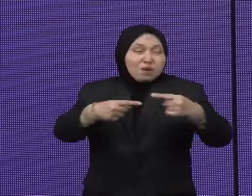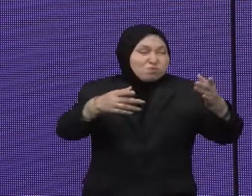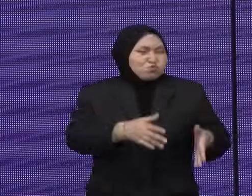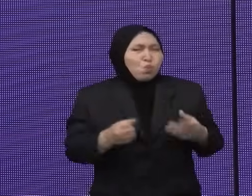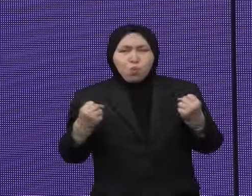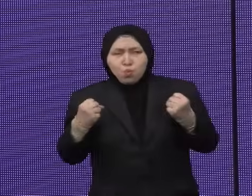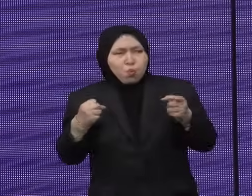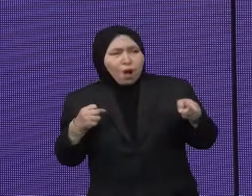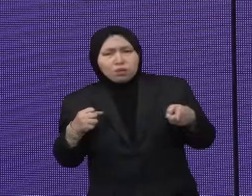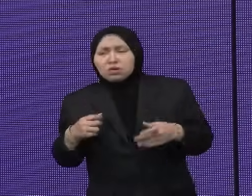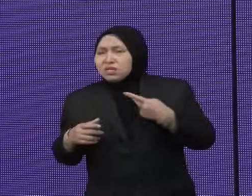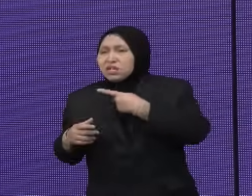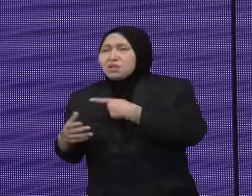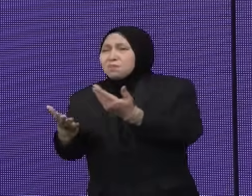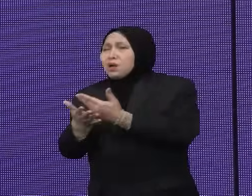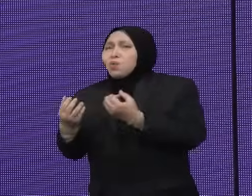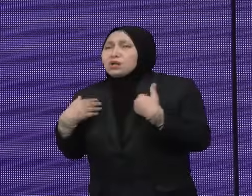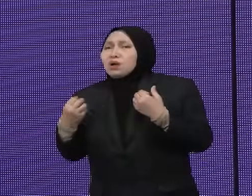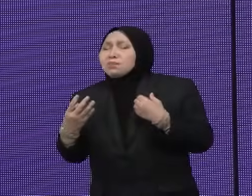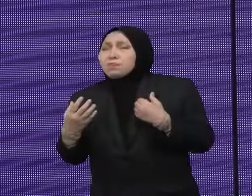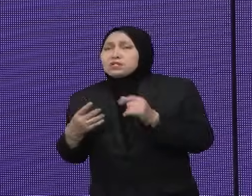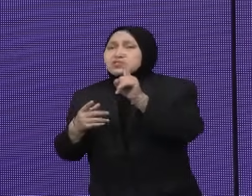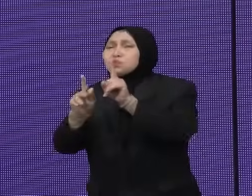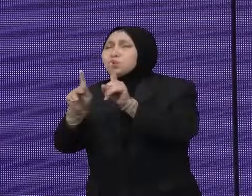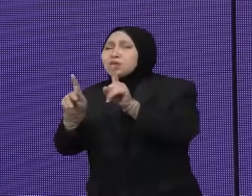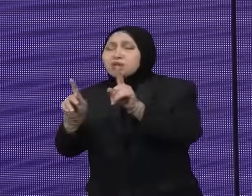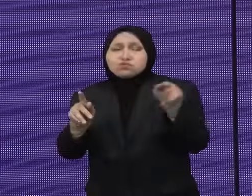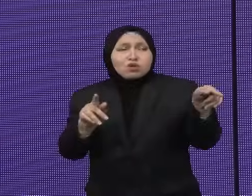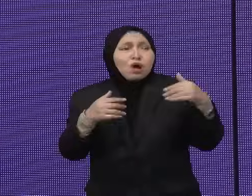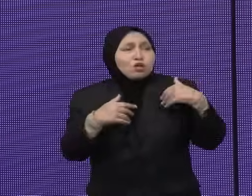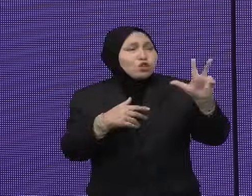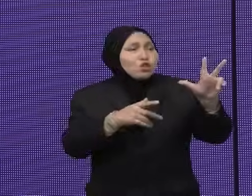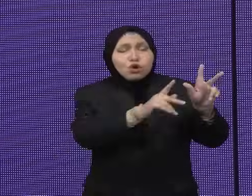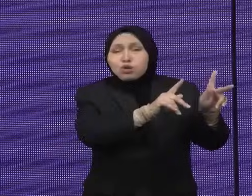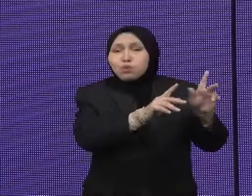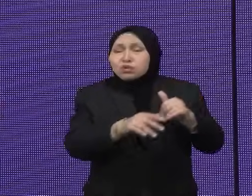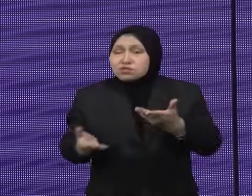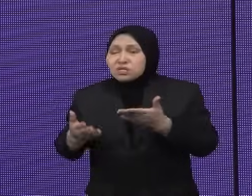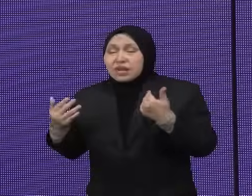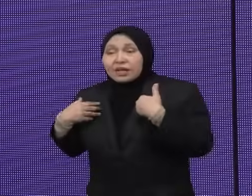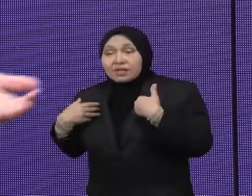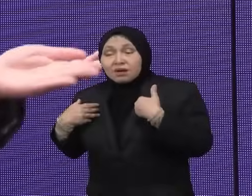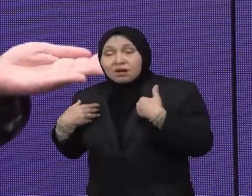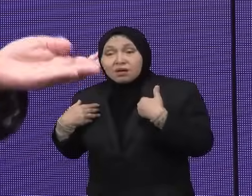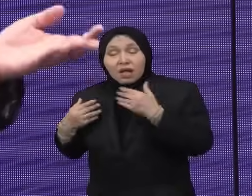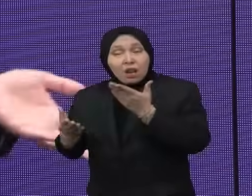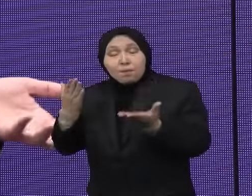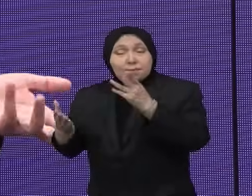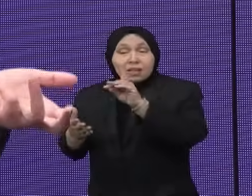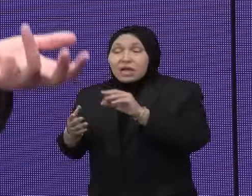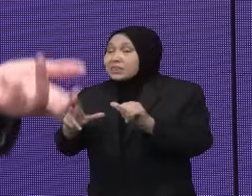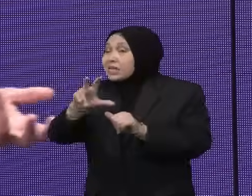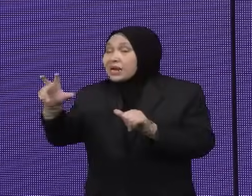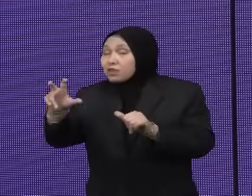kuat kot, kan, kita ni baru ada 1,000, di sana ada 3,000 ataupun di sini ada kalau Badar tu 300,